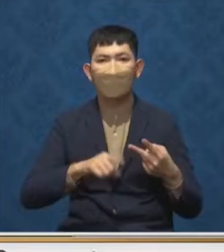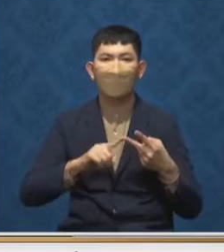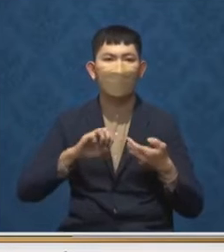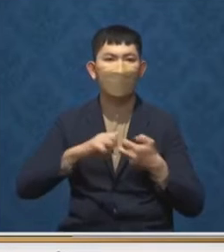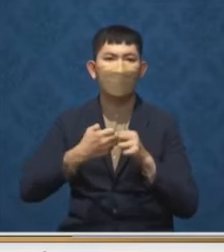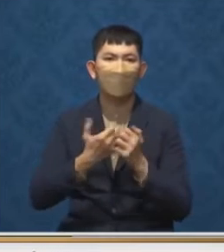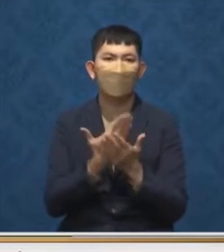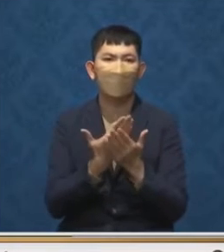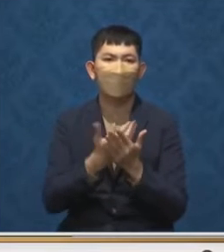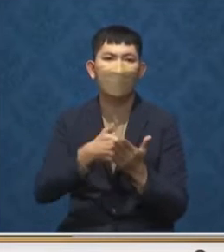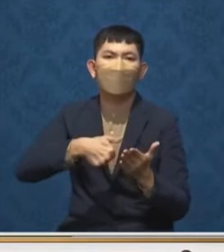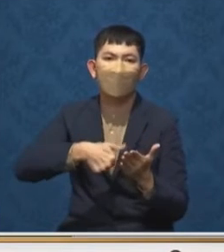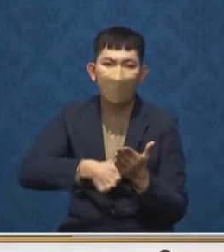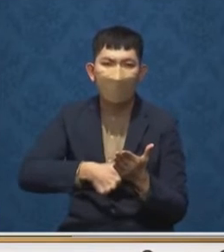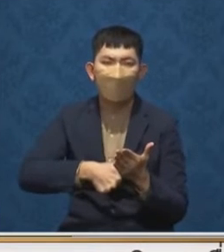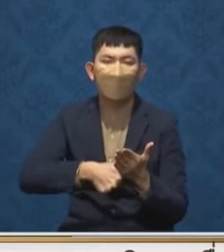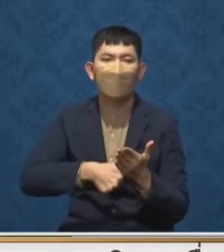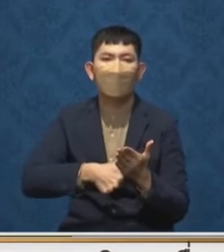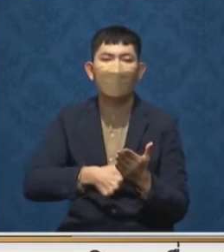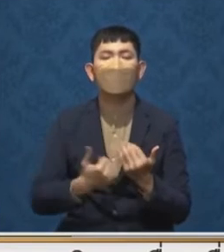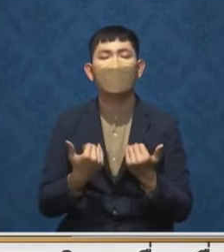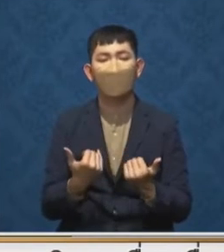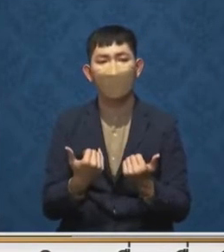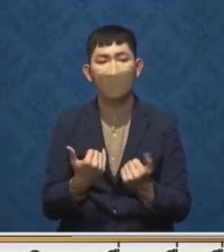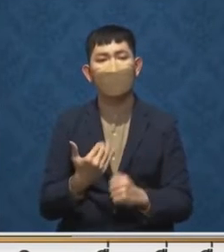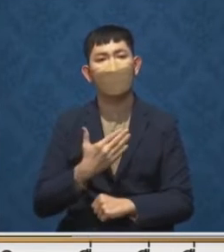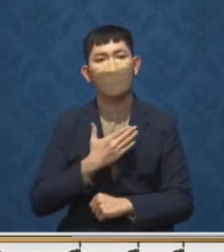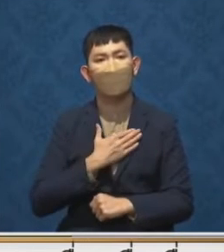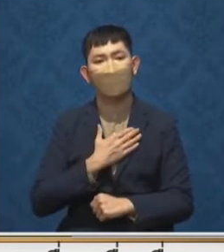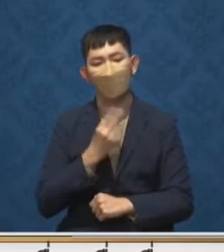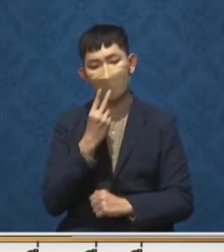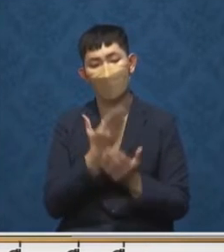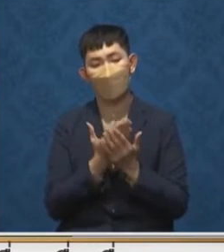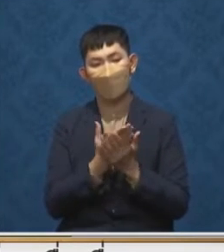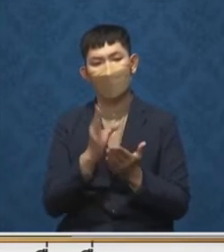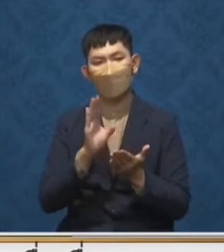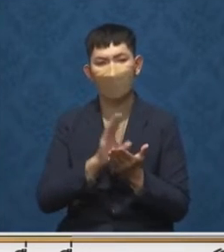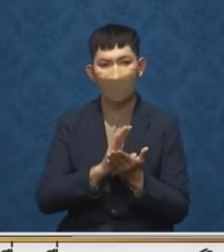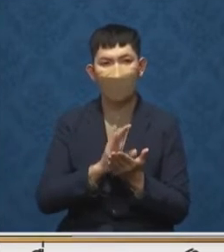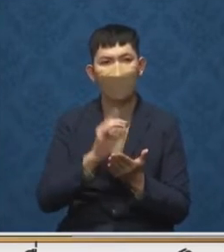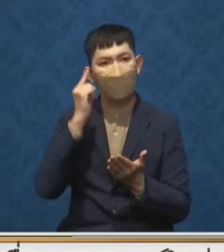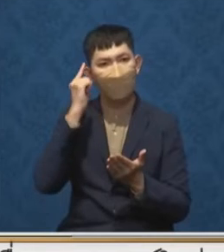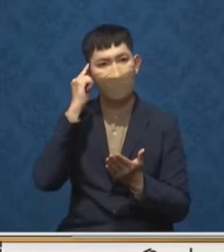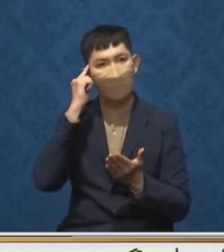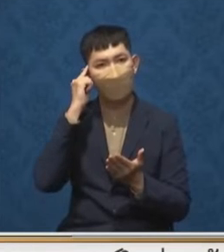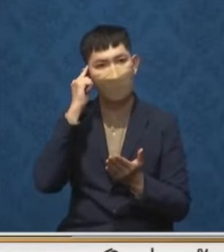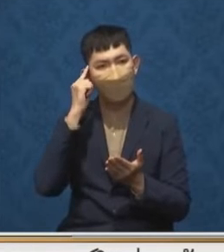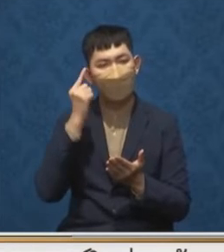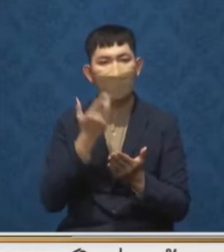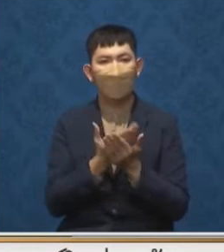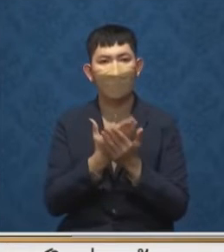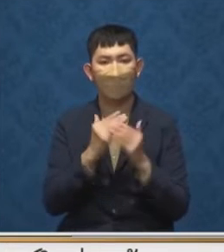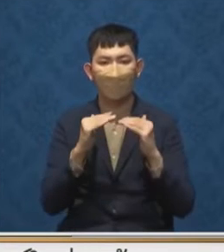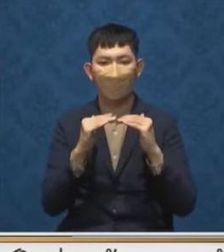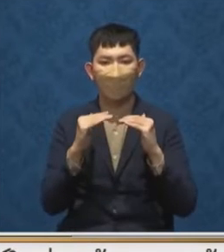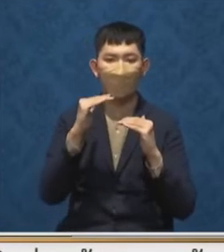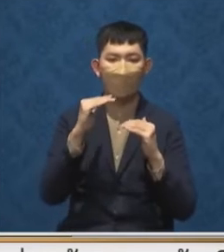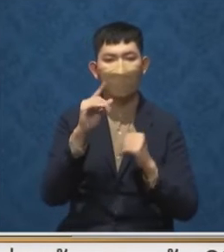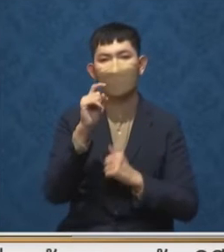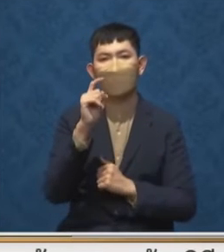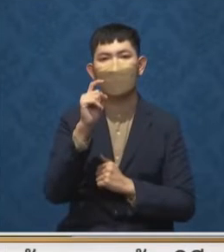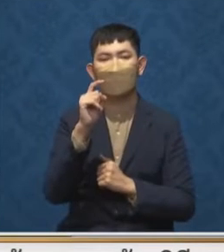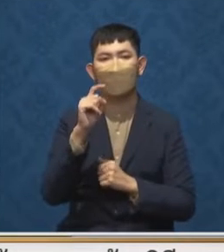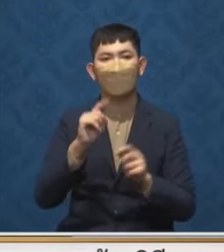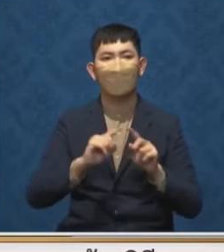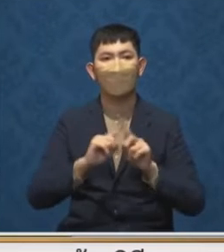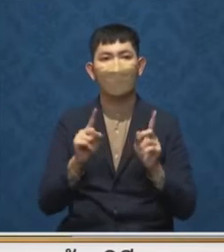าหนี้ที่เกิดขึ้นนะครับก็เลยทำให้สำนักงบประมาณเนี่ยครับคงจะไม่สามารถที่จะเบ่งจำนวนนี้ขึ้นไปได้เพราะฉะนั้นเ